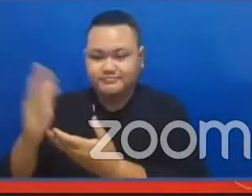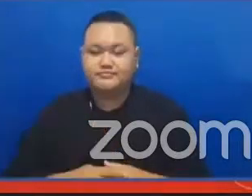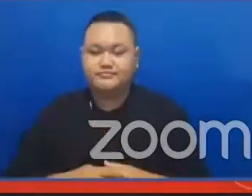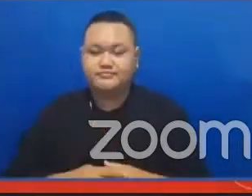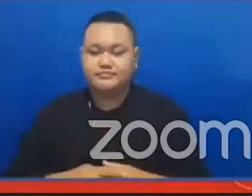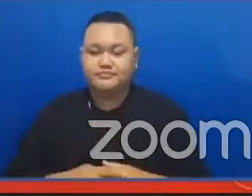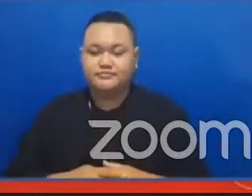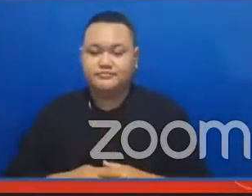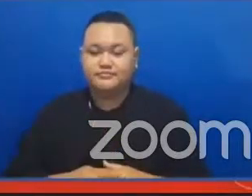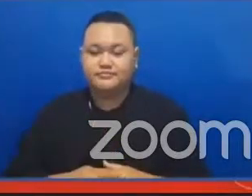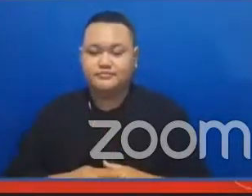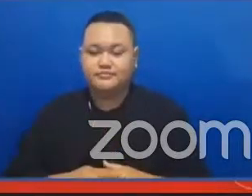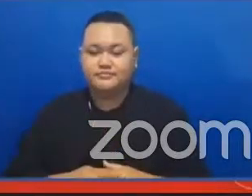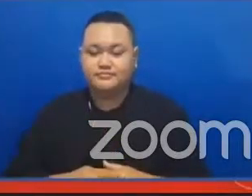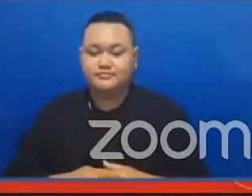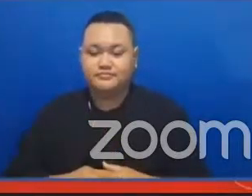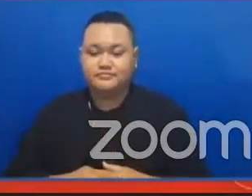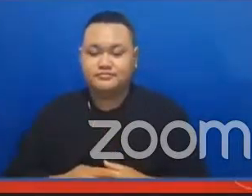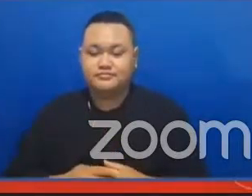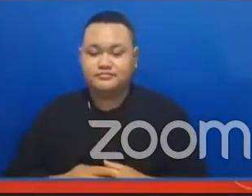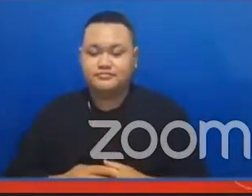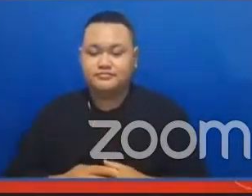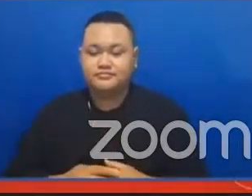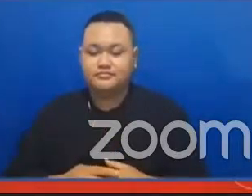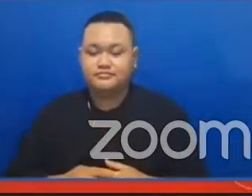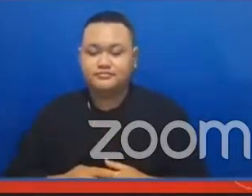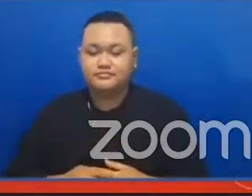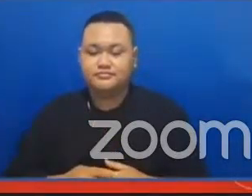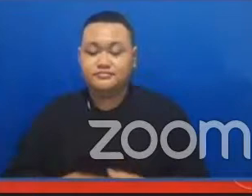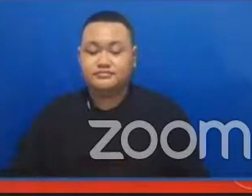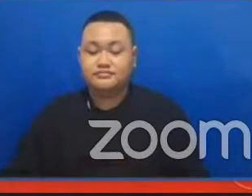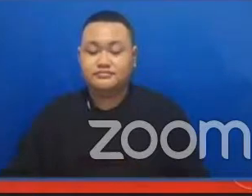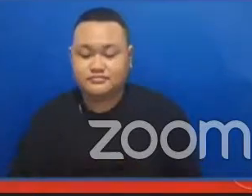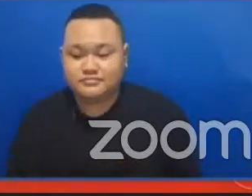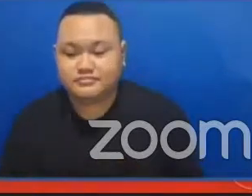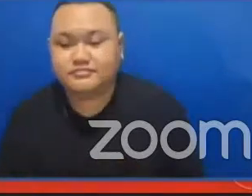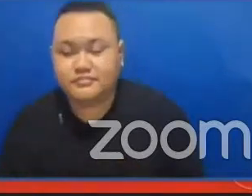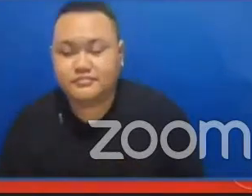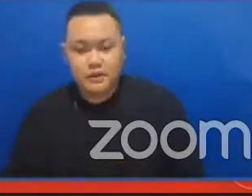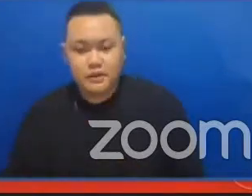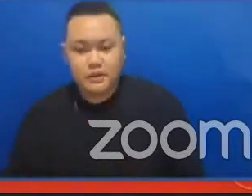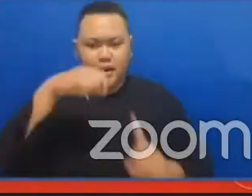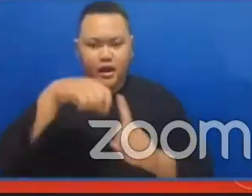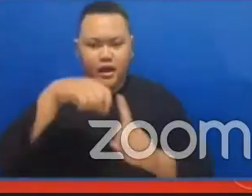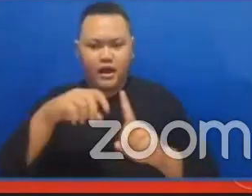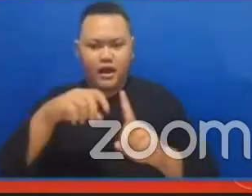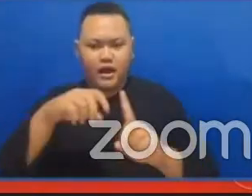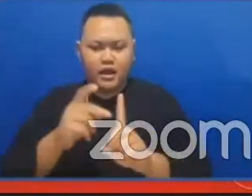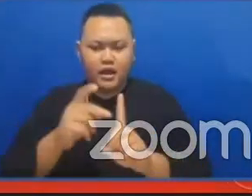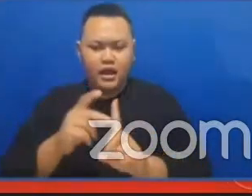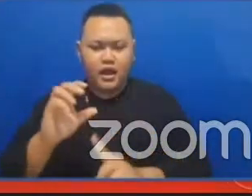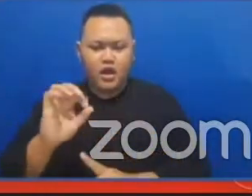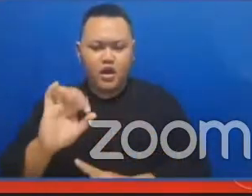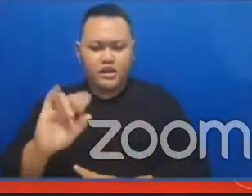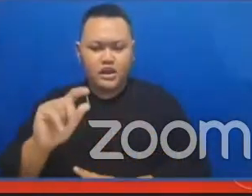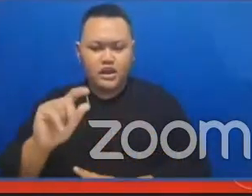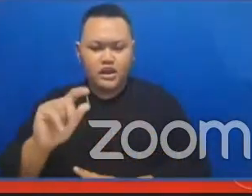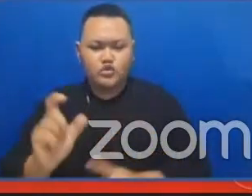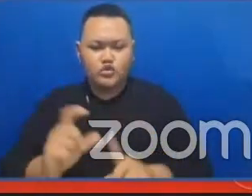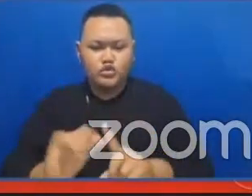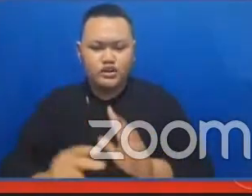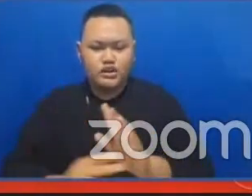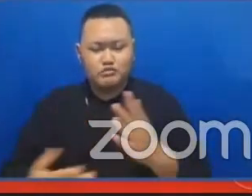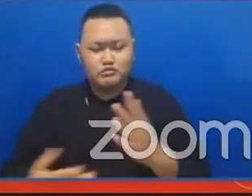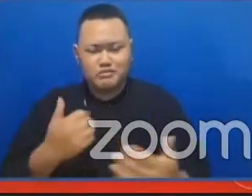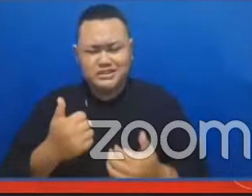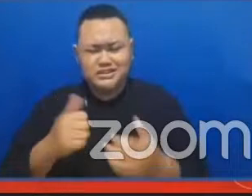sekarang. Nah, Pak Kharudin mungkin masih standby. Pak Kharudin mungkin percobaannya saya dibantu ini. Saya